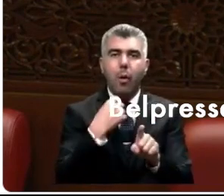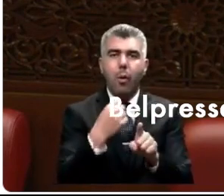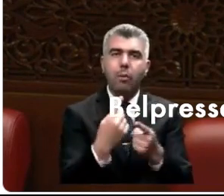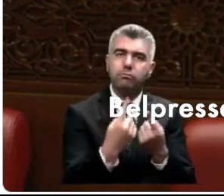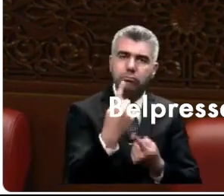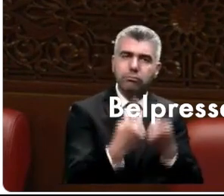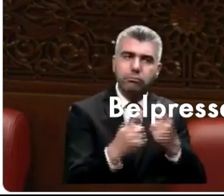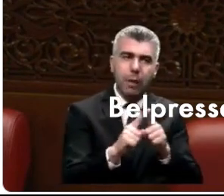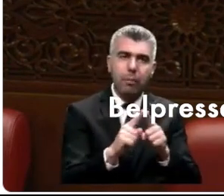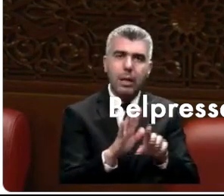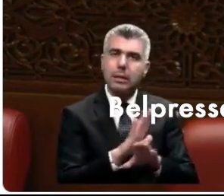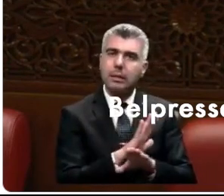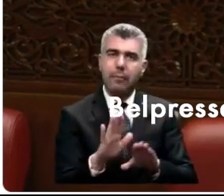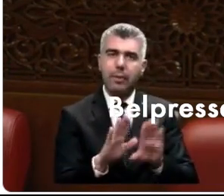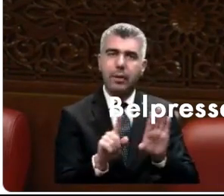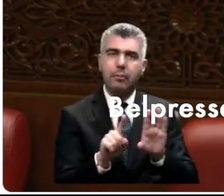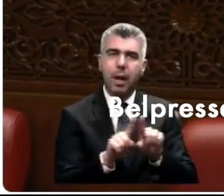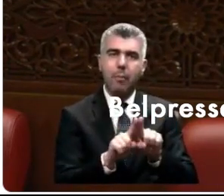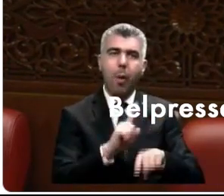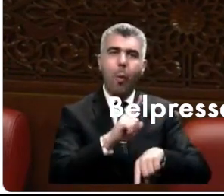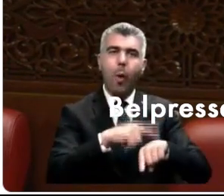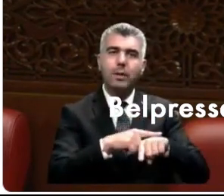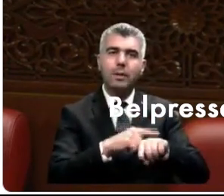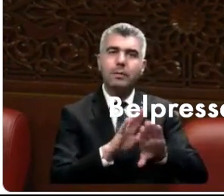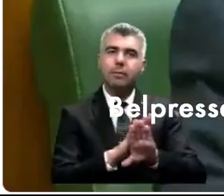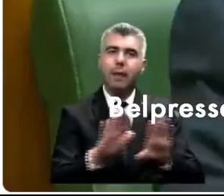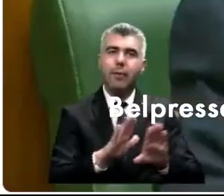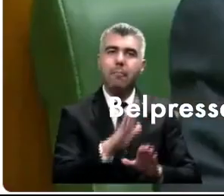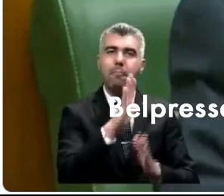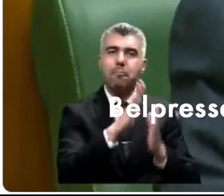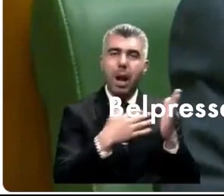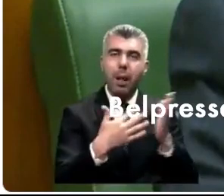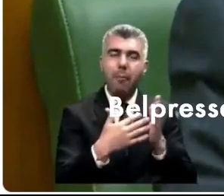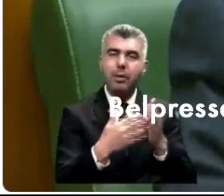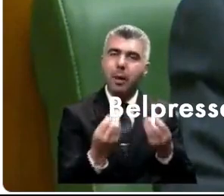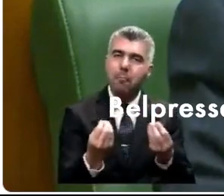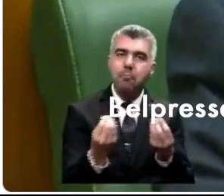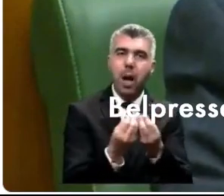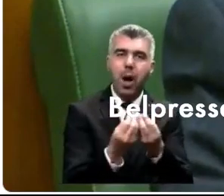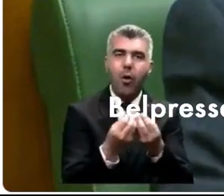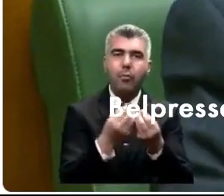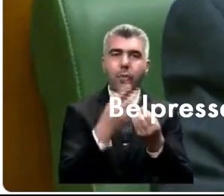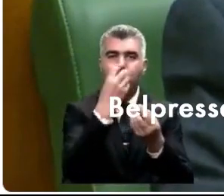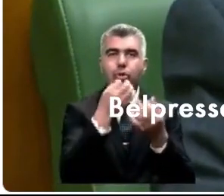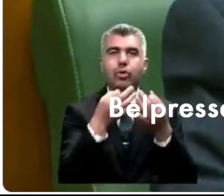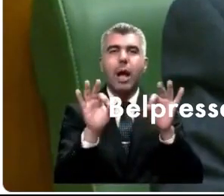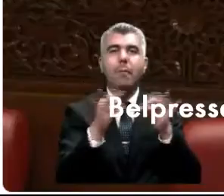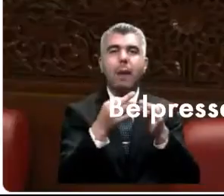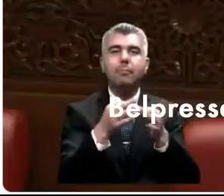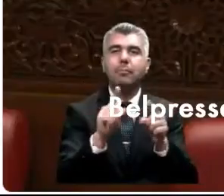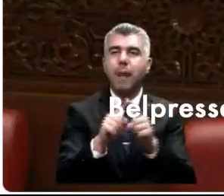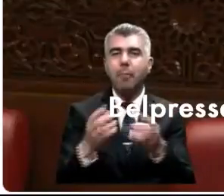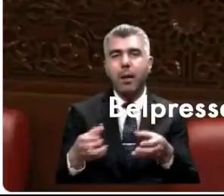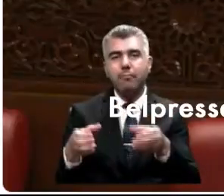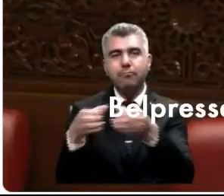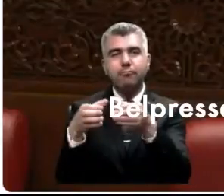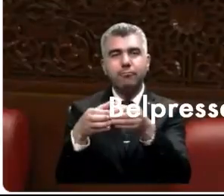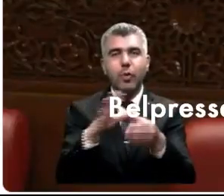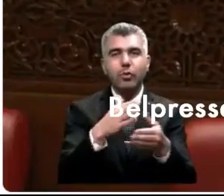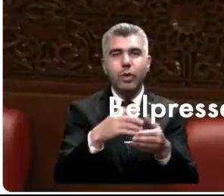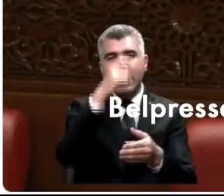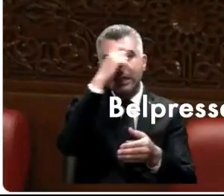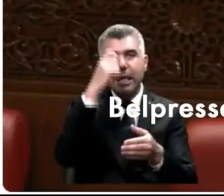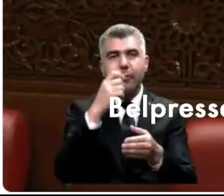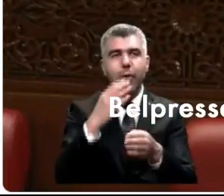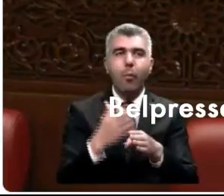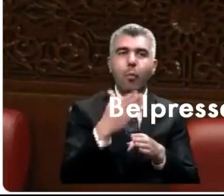المده ديال الاستفاده ديال هذا البرنامج الا باش تكون علاقه مع ضور الشباب باش تكون واحد المساعده وحتى الجيل اللي غ يستفد الصيف المقبل ان